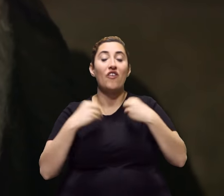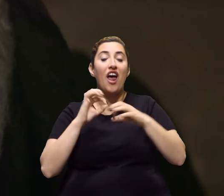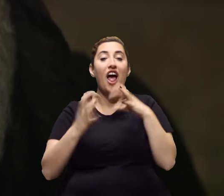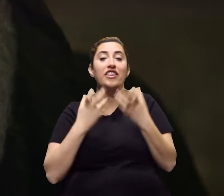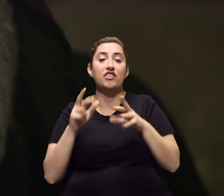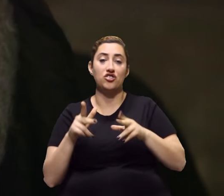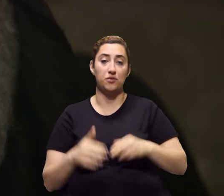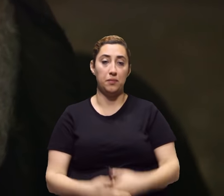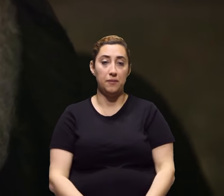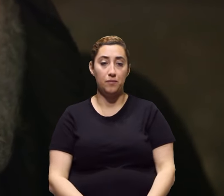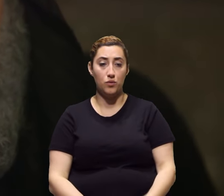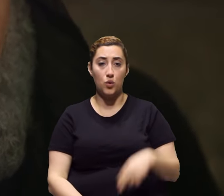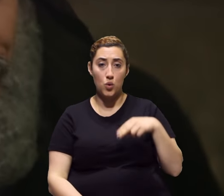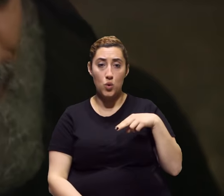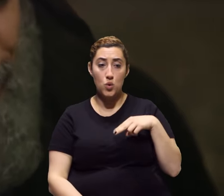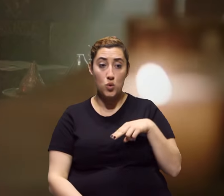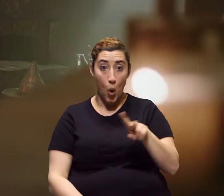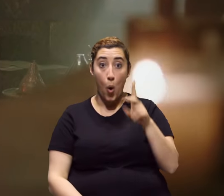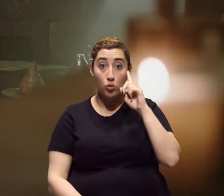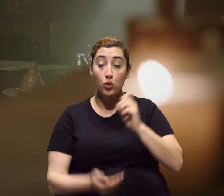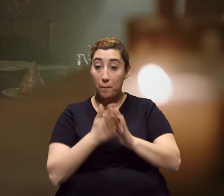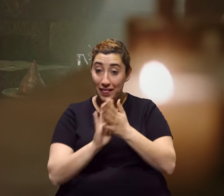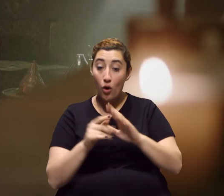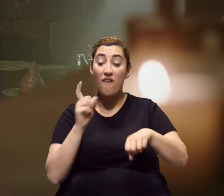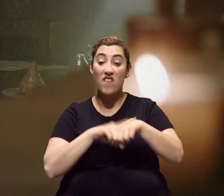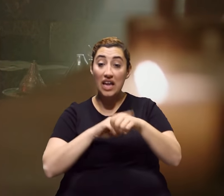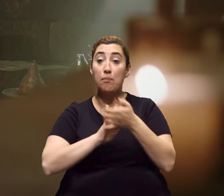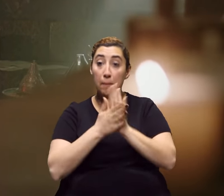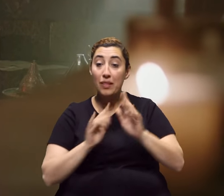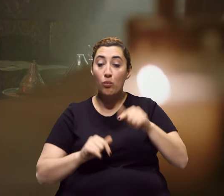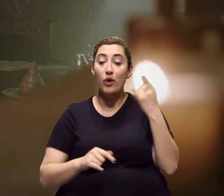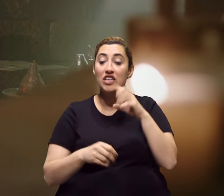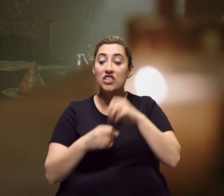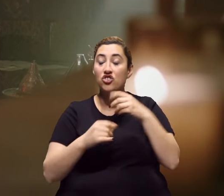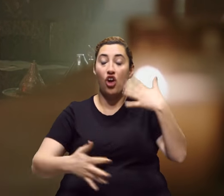gibi. Yol mudur geçen, vakit mi birbirine karışık seyahatte?